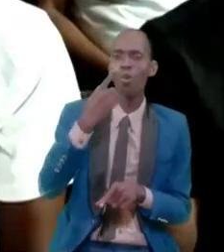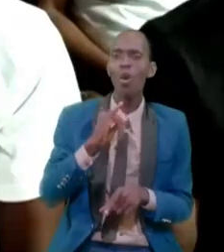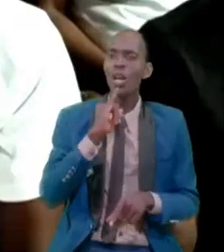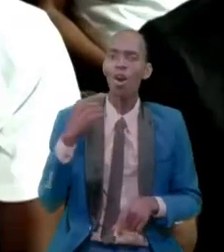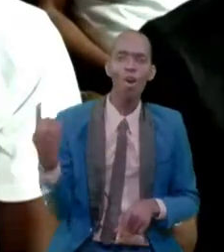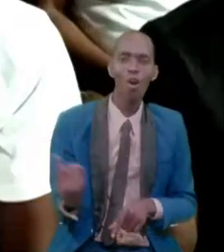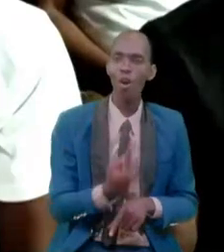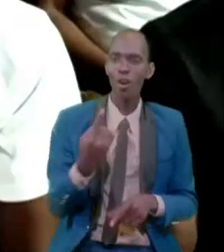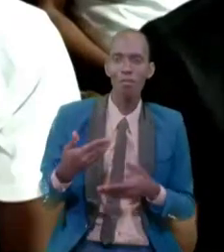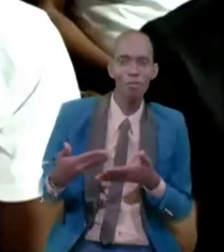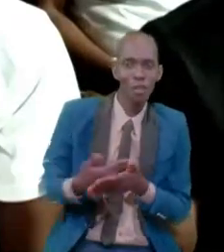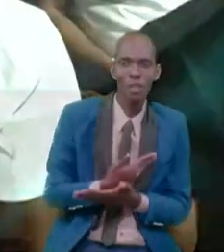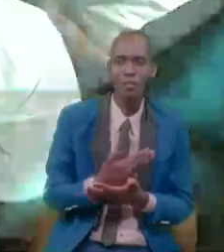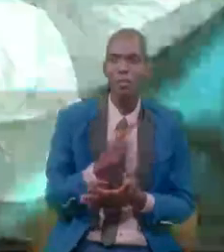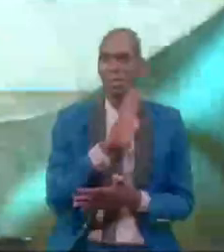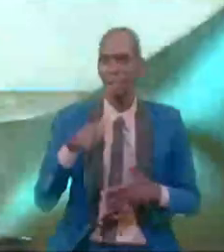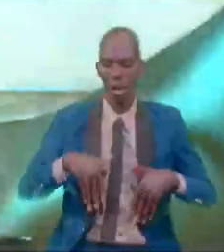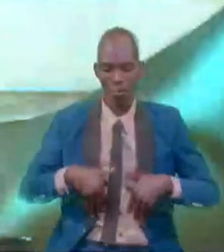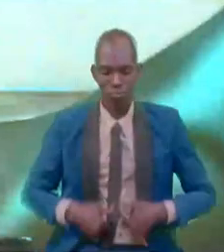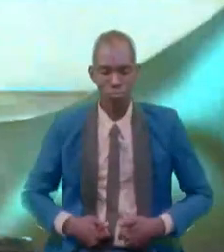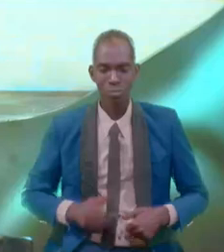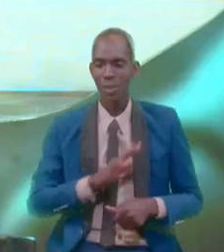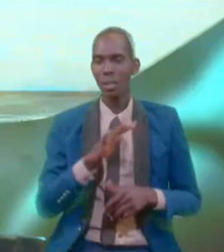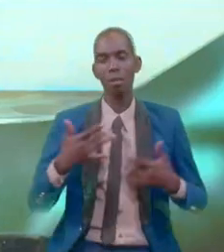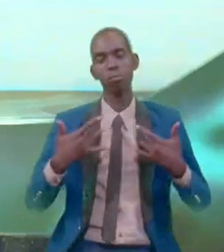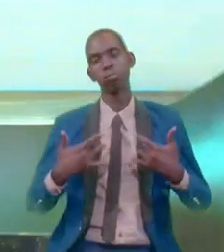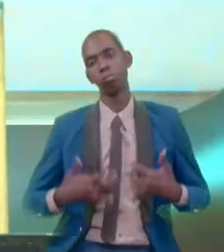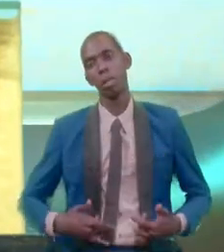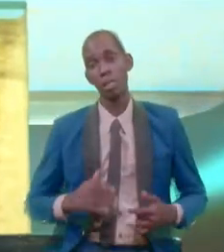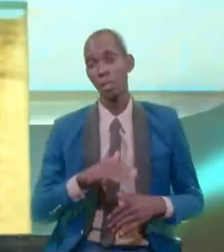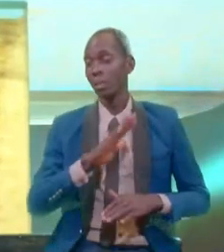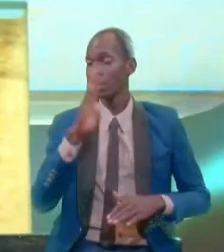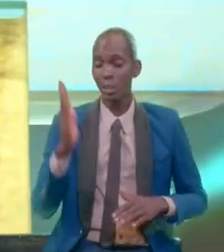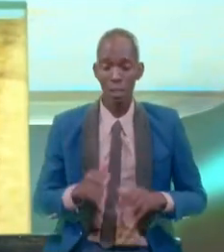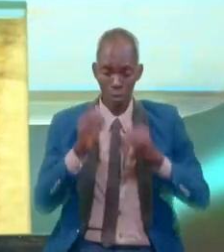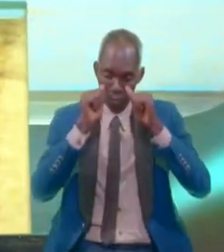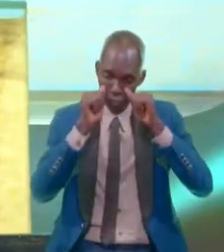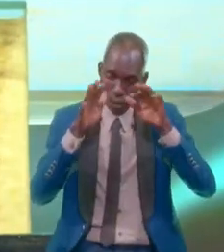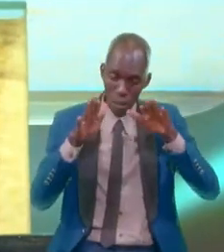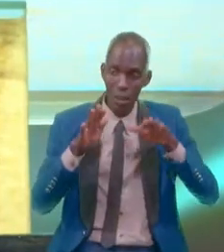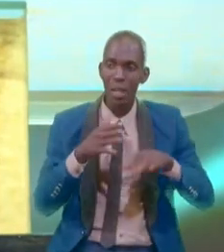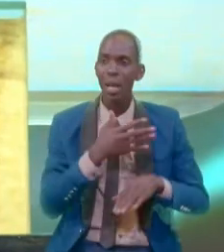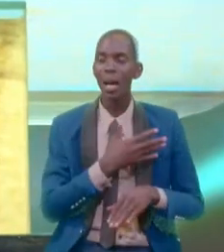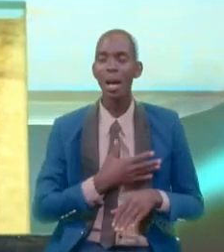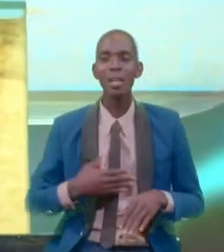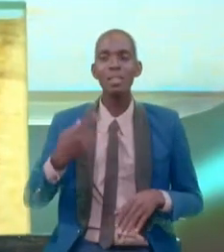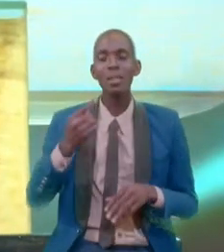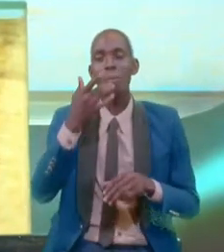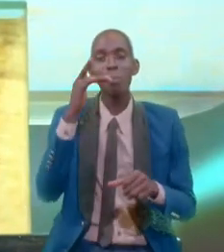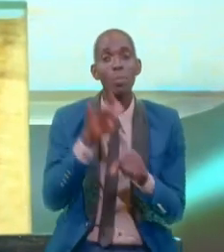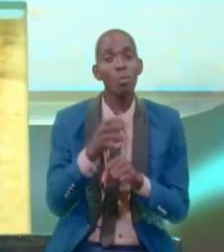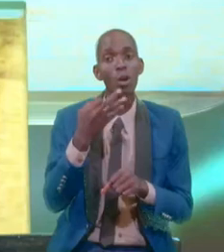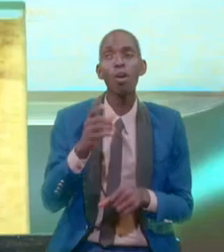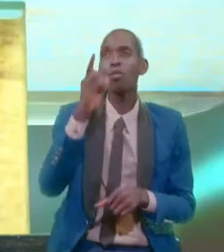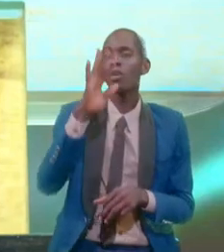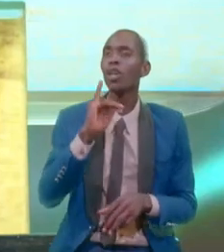fatigué. Il n'est jamais épuisé. Il n'est jamais chancelant. Il n'échoue jamais. Et il n'est jamais là. La